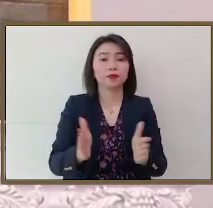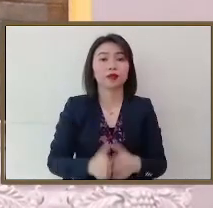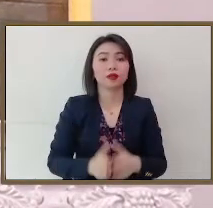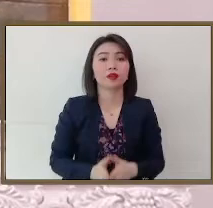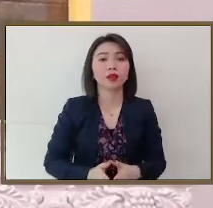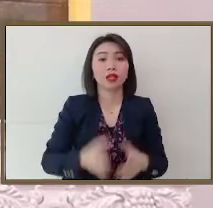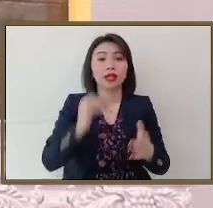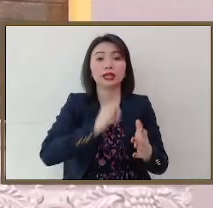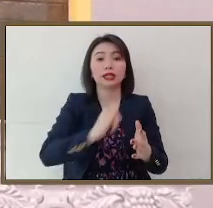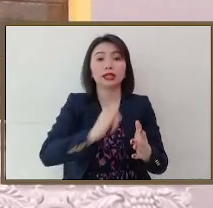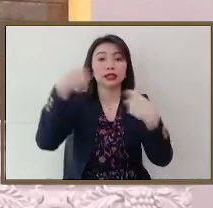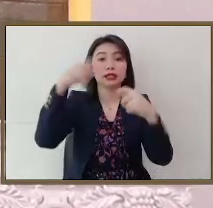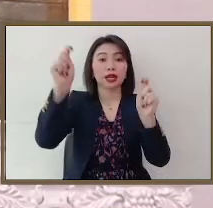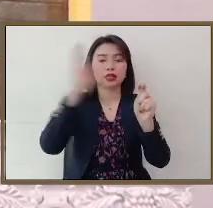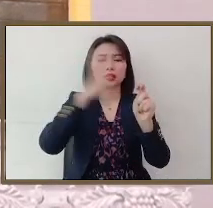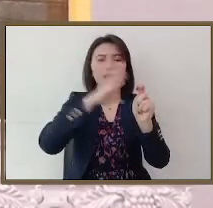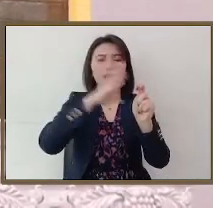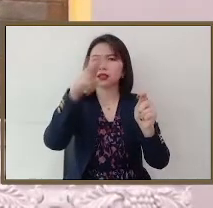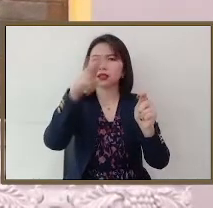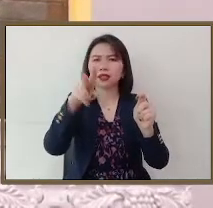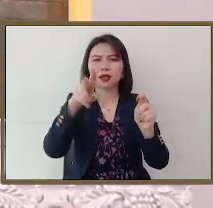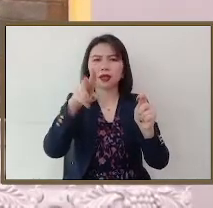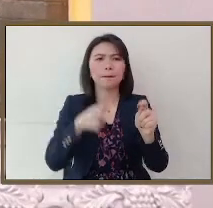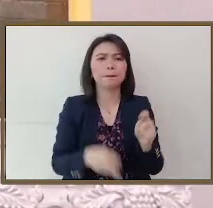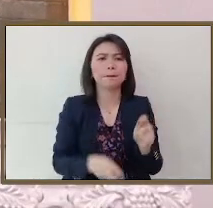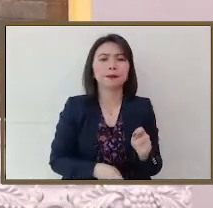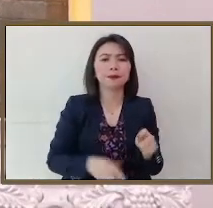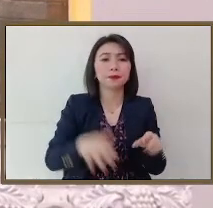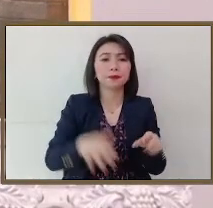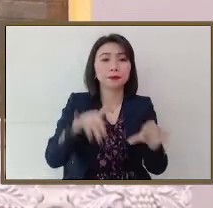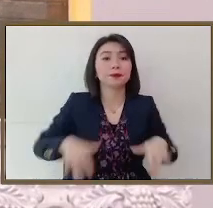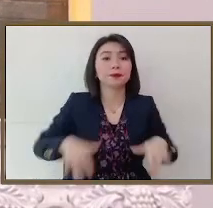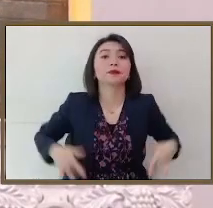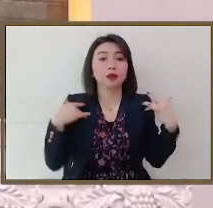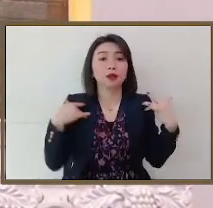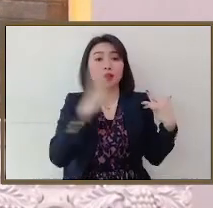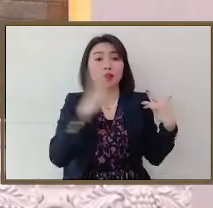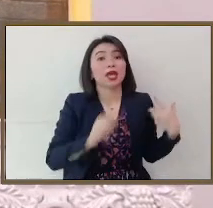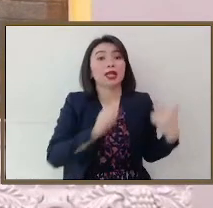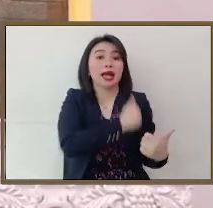nasusubok o nakikita po sa buhay sa pag-uugali ng